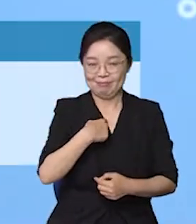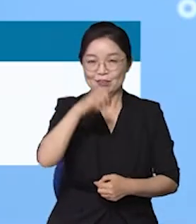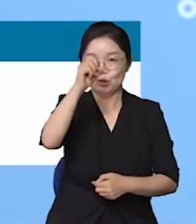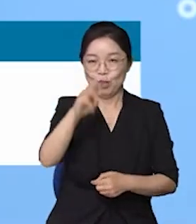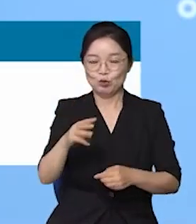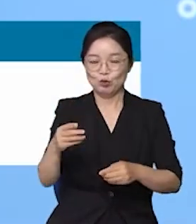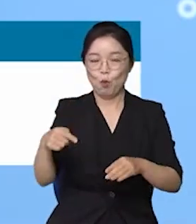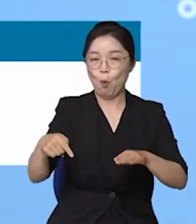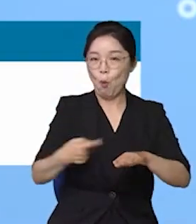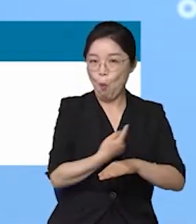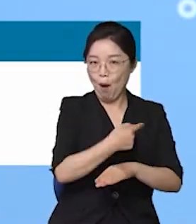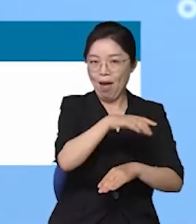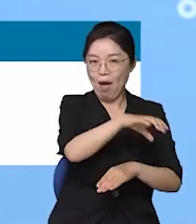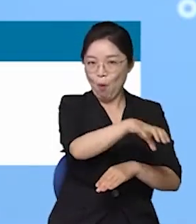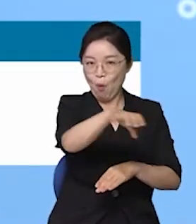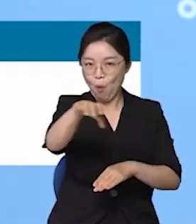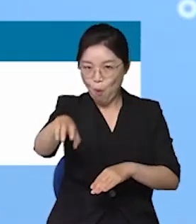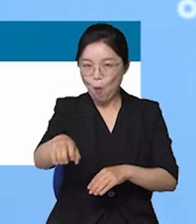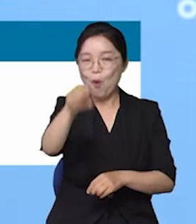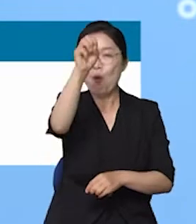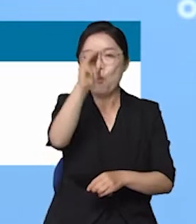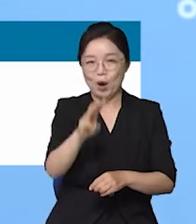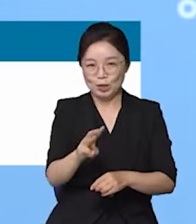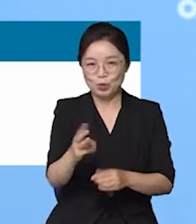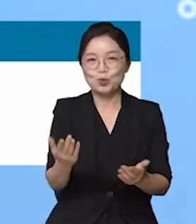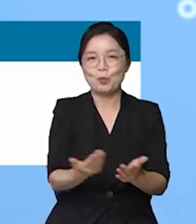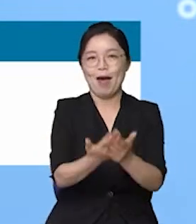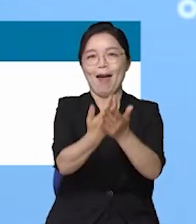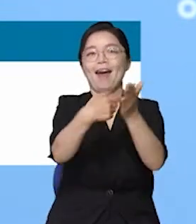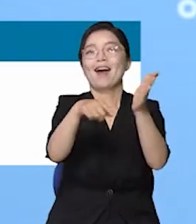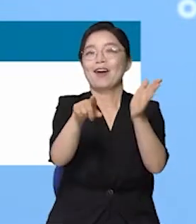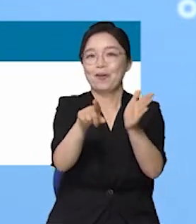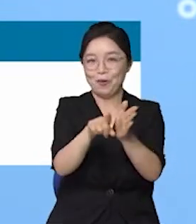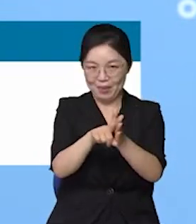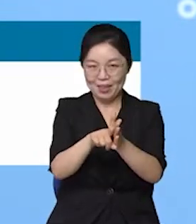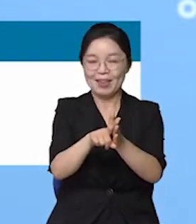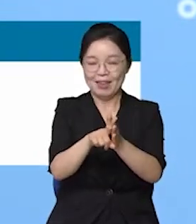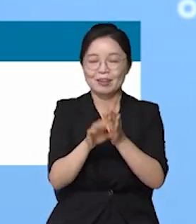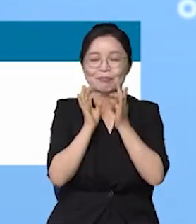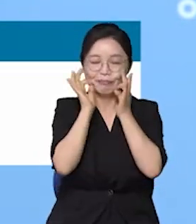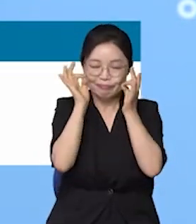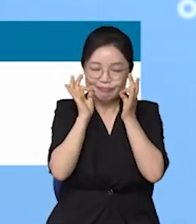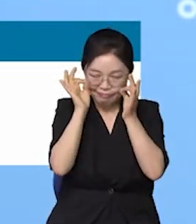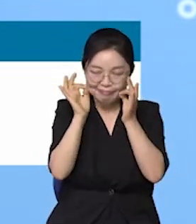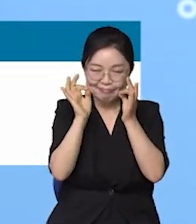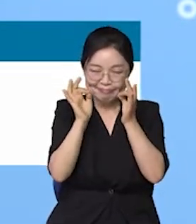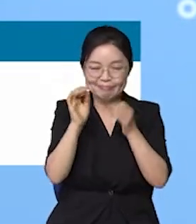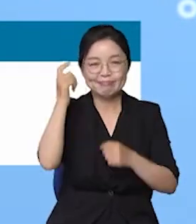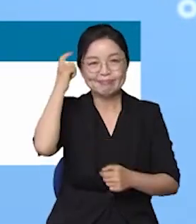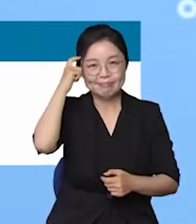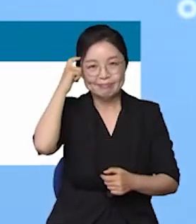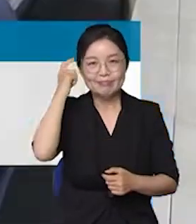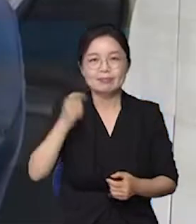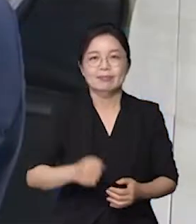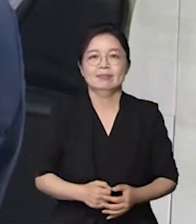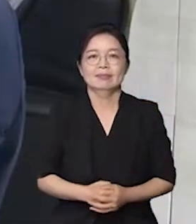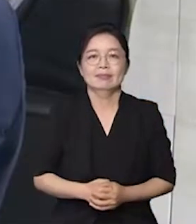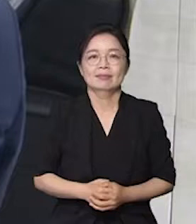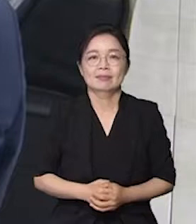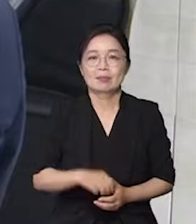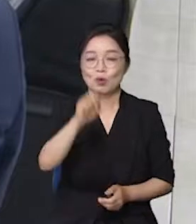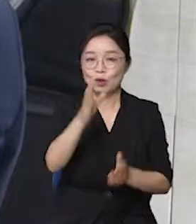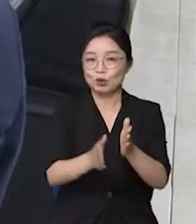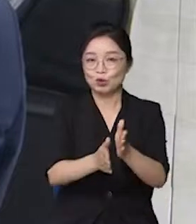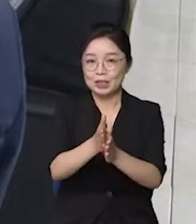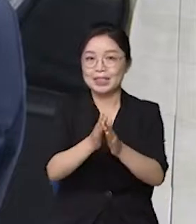광주 밖에서 광주 파이를 키우는 일에 노력을 하도록 그렇게 하겠습니다.